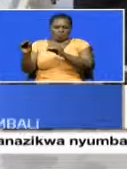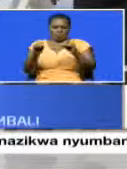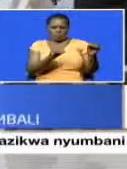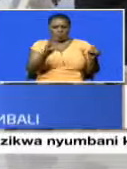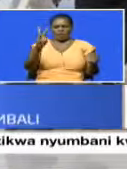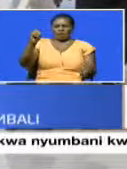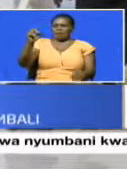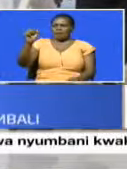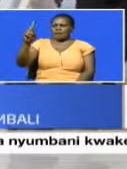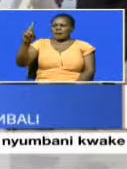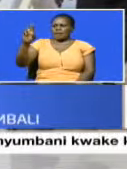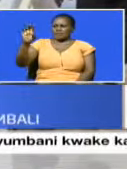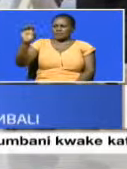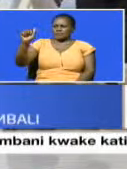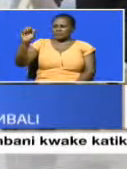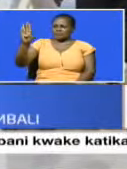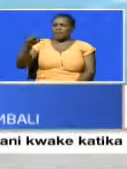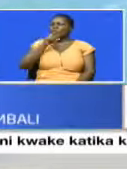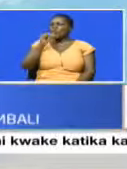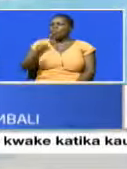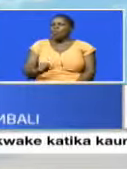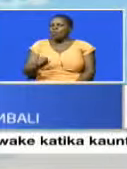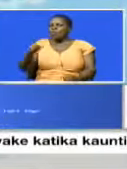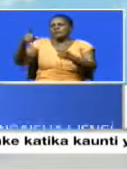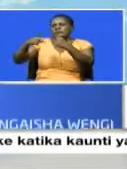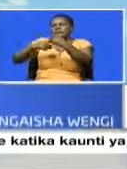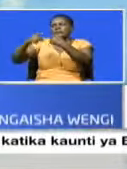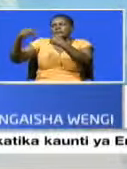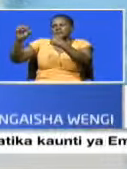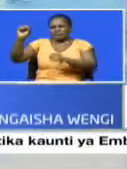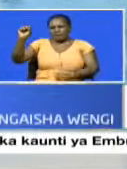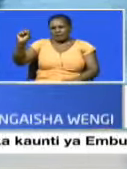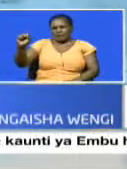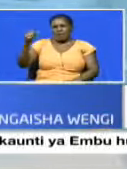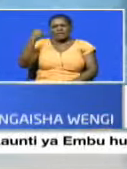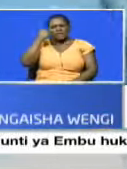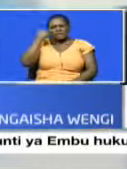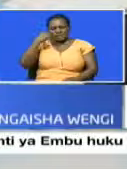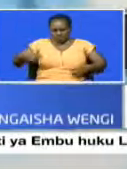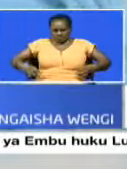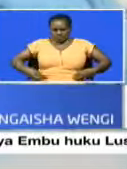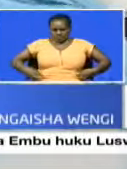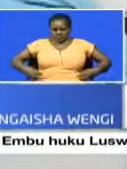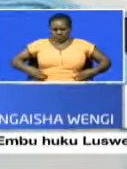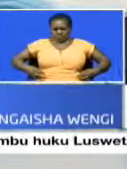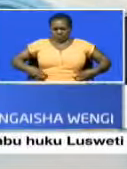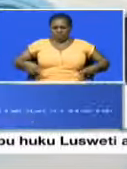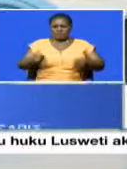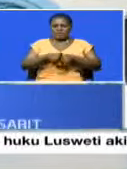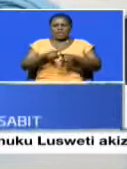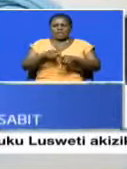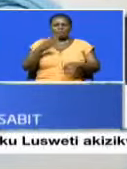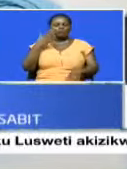ya Marsabit, Sheikh Omar, aliye na umri wa miaka 65, anaugua figo na kisukari.